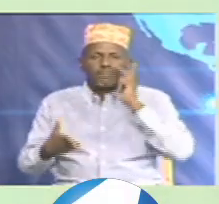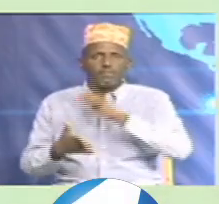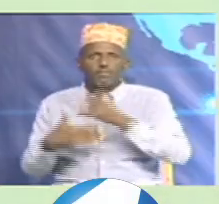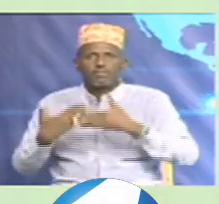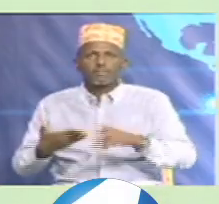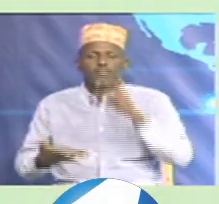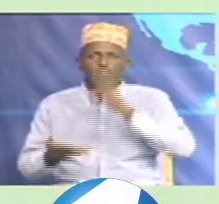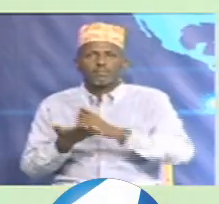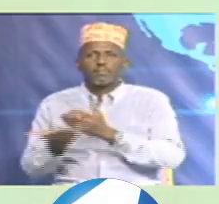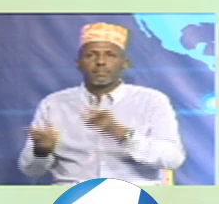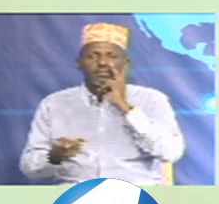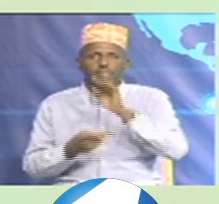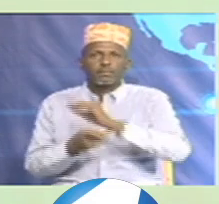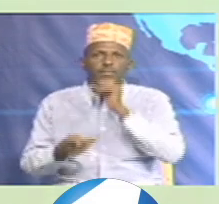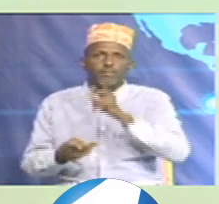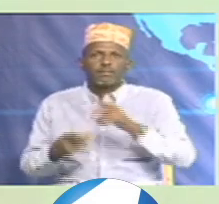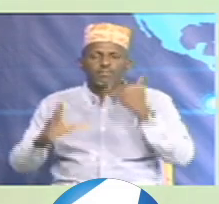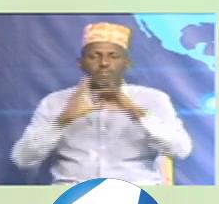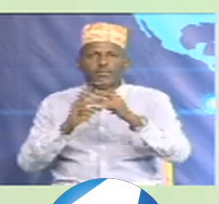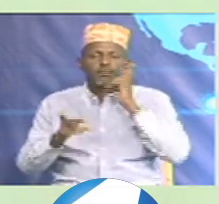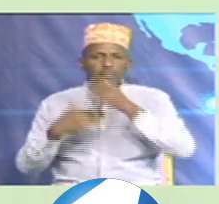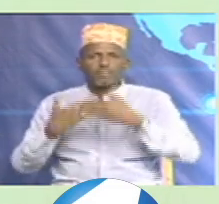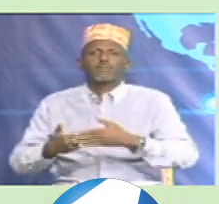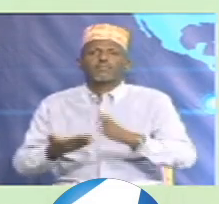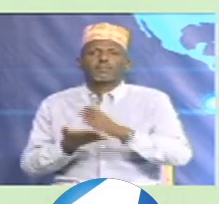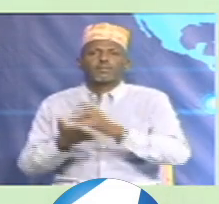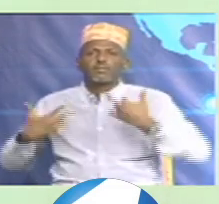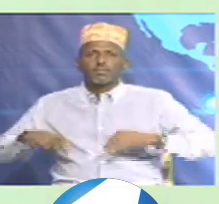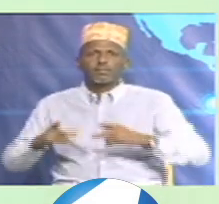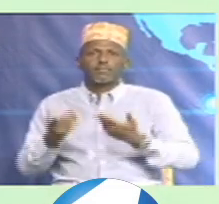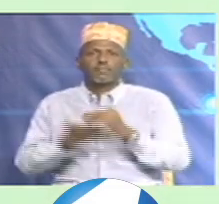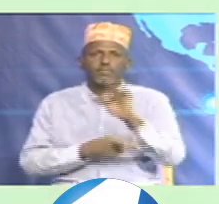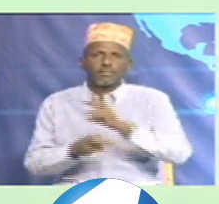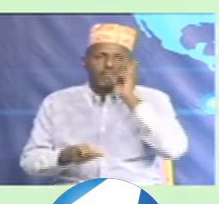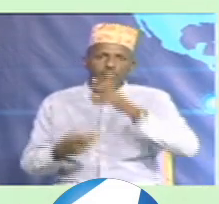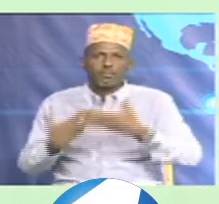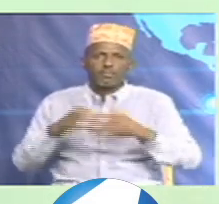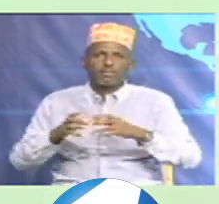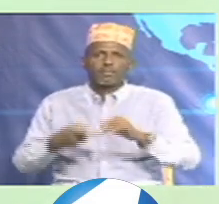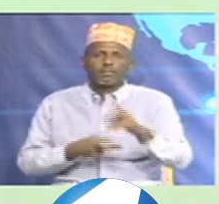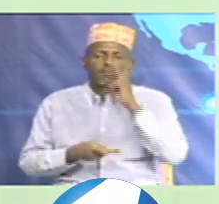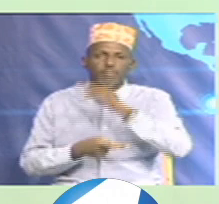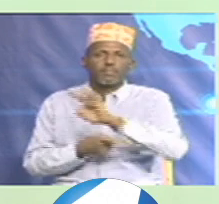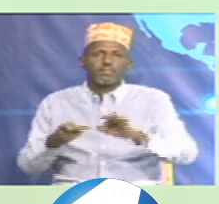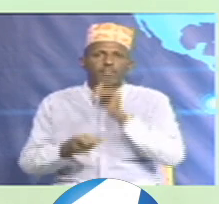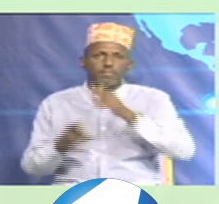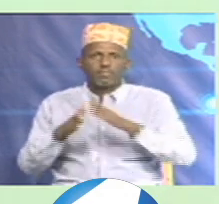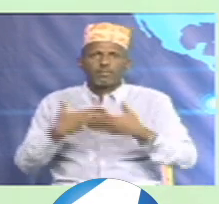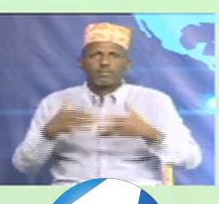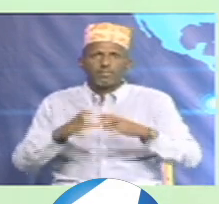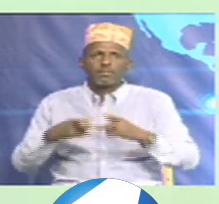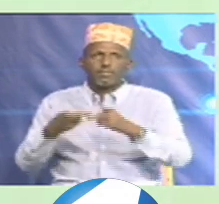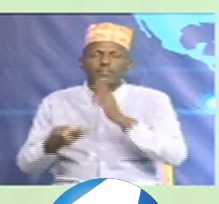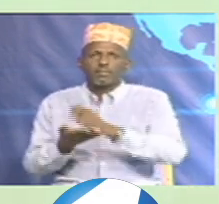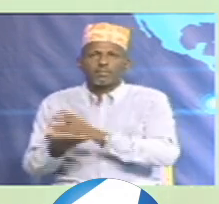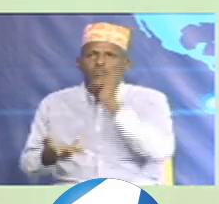et surtout passionnée. Je vous transmets ce message d'une jeunesse engagée et consciente de ce qu'elle vaut, tout comme elle est consciente